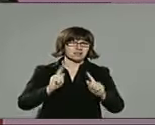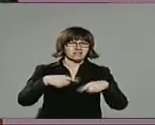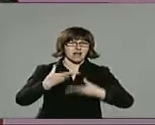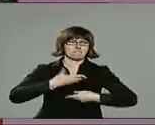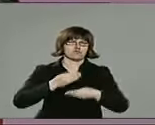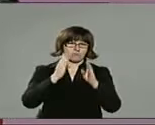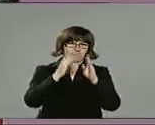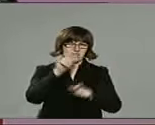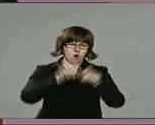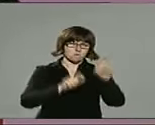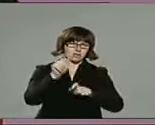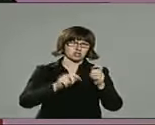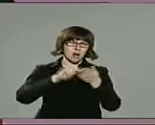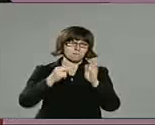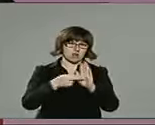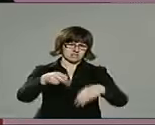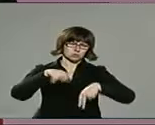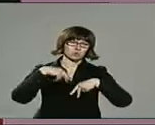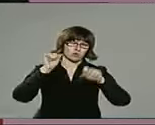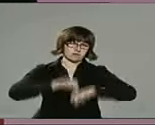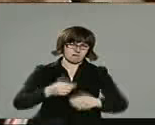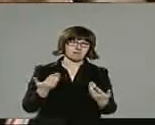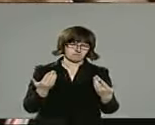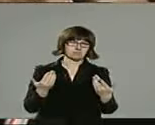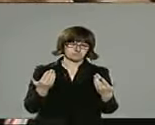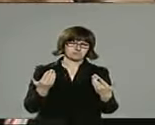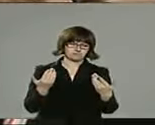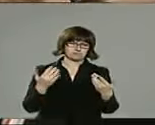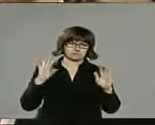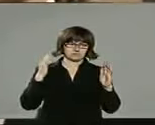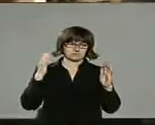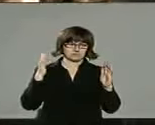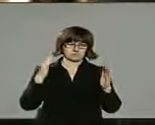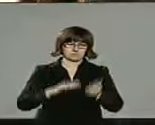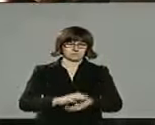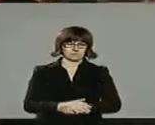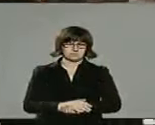wir auch das Vertrauen in unsere Politik zurück, liebe Genossinnen und Genossen.